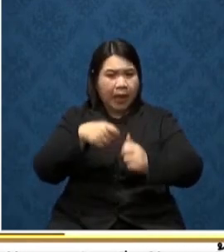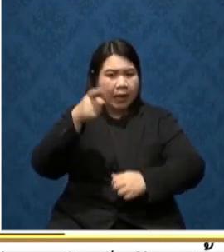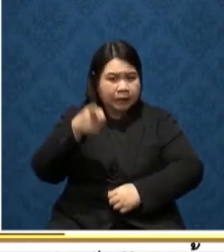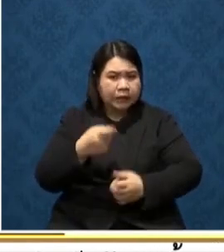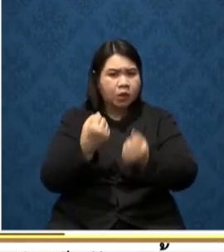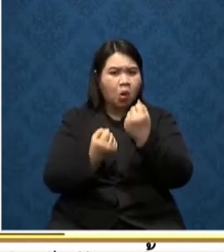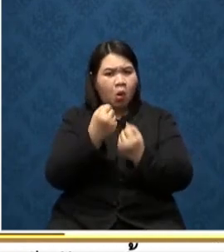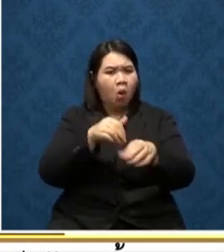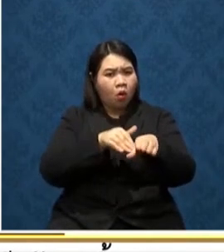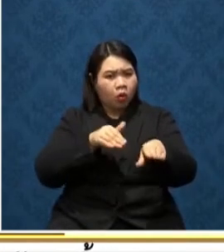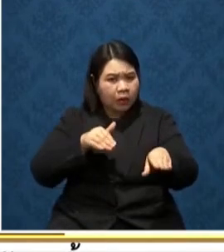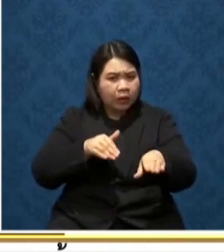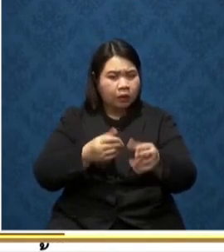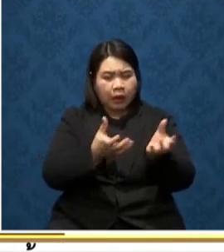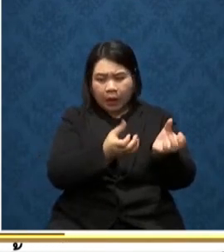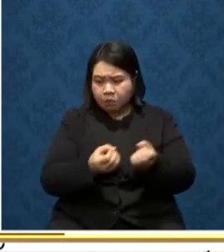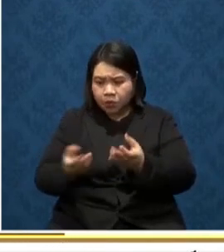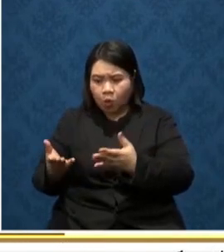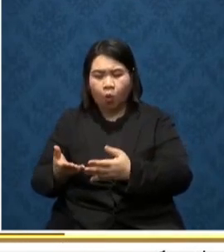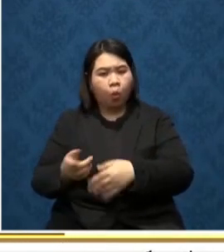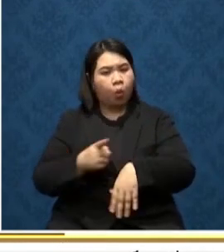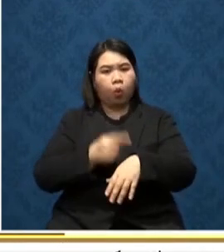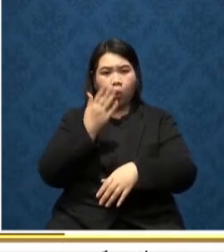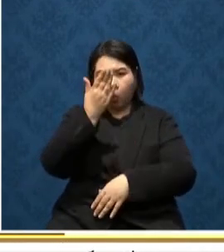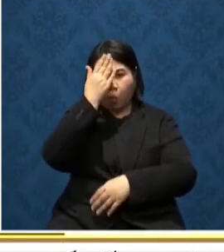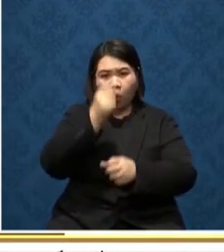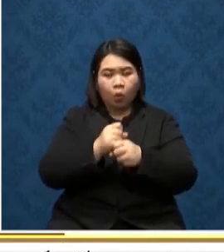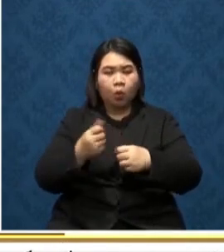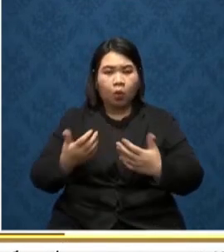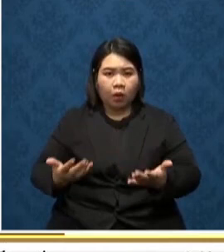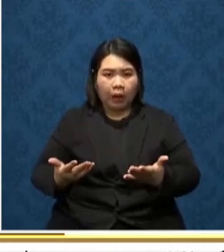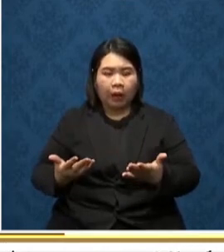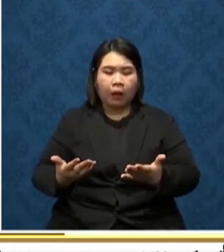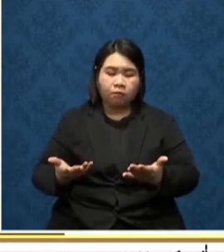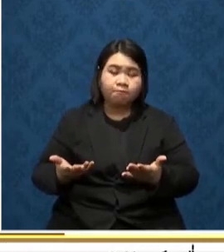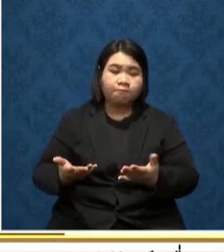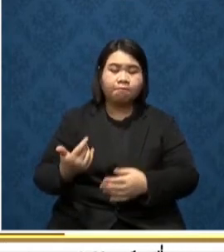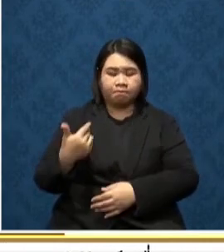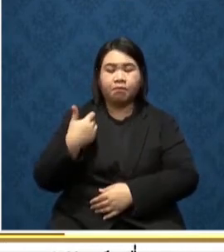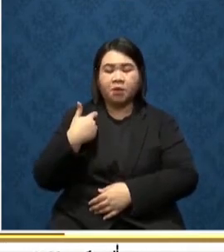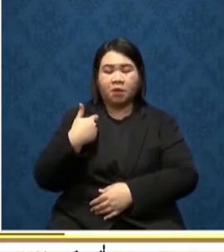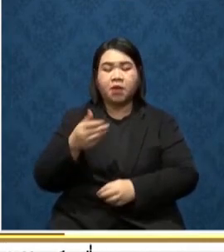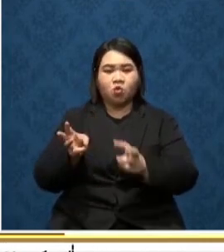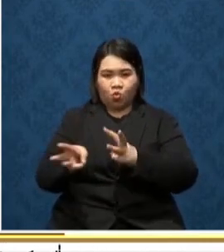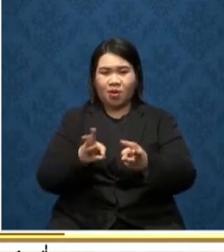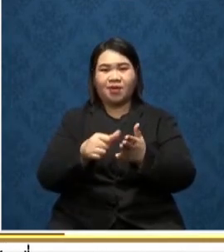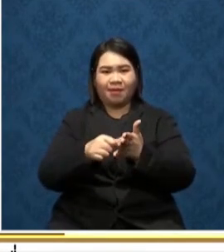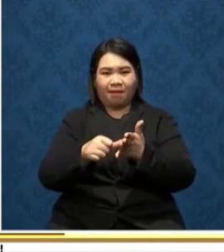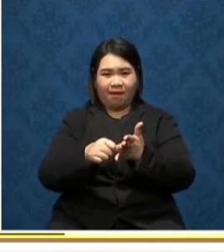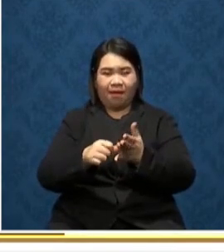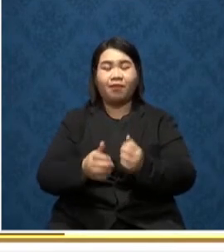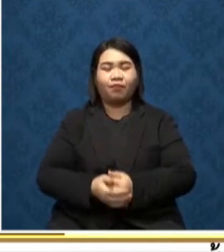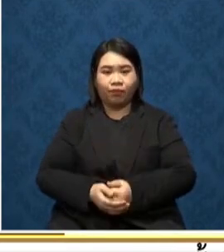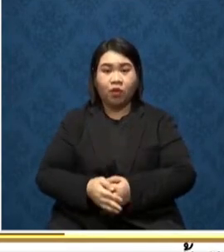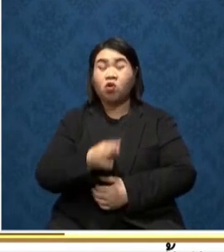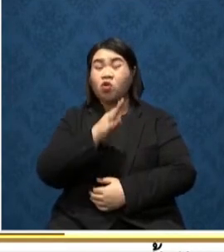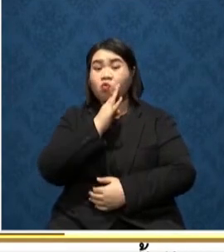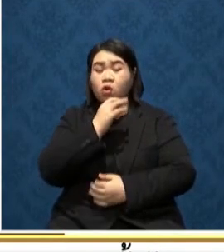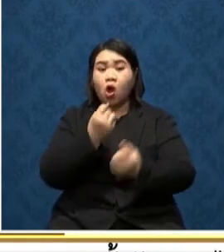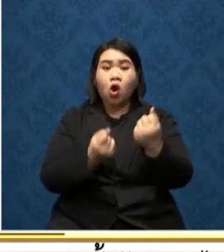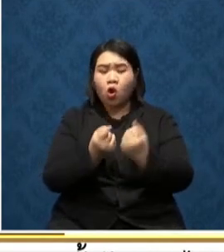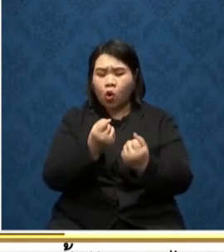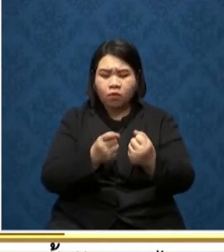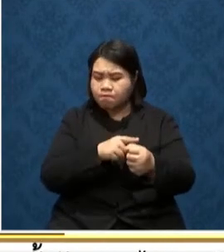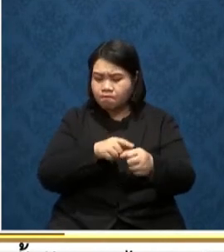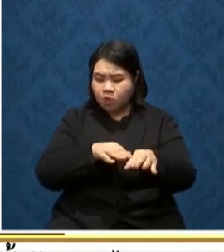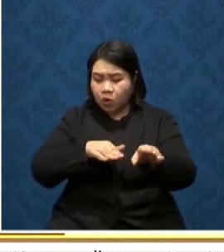าการขนส่งหอีเฟอรจากโงบาลหนึงไปยโงบาลหนึ่งต้ใช้เวลาแ่งแ่ของทางบกถ้าเรามี Sky Doctor มาช่วยก็